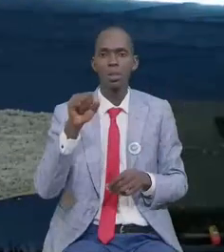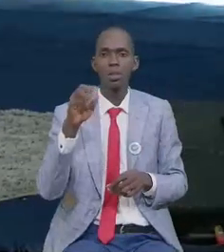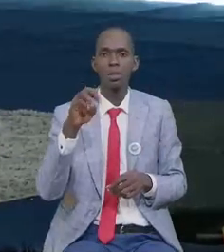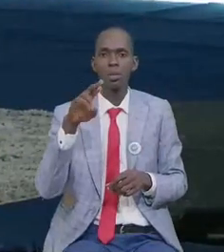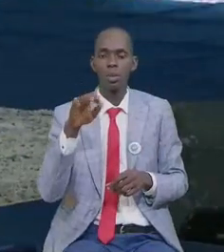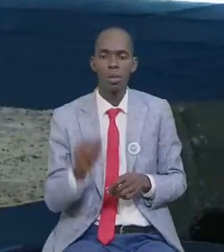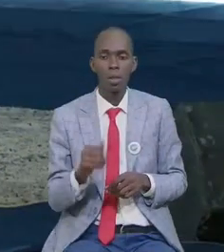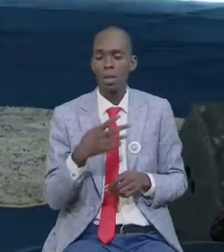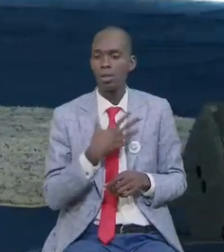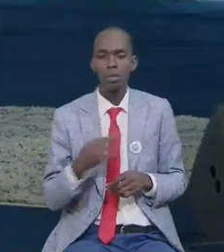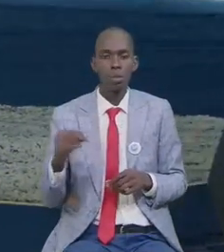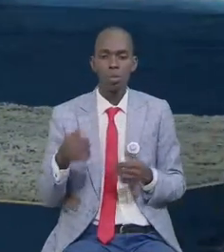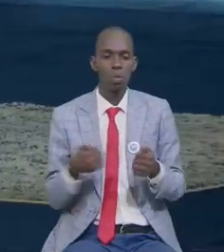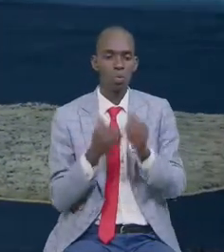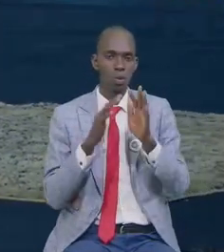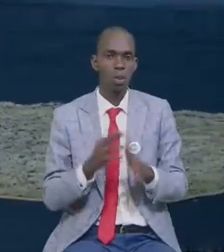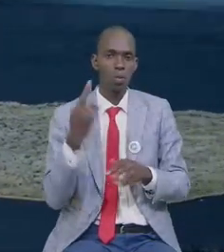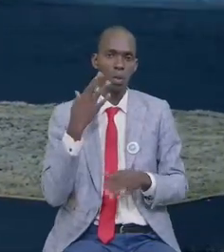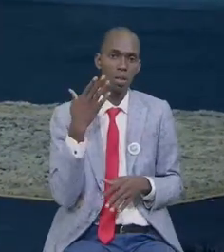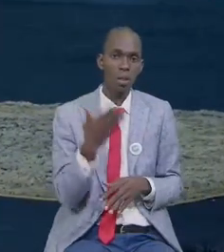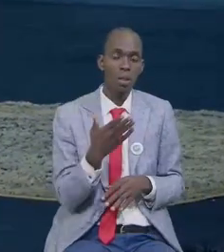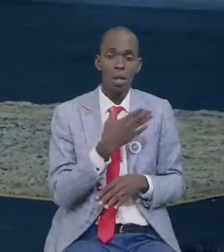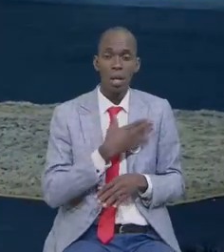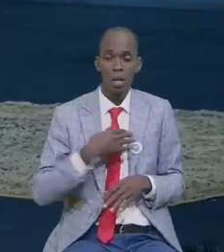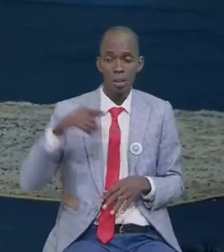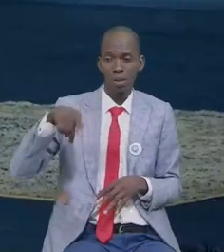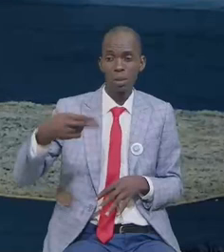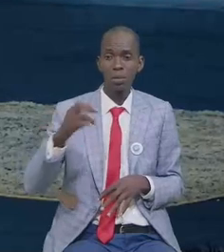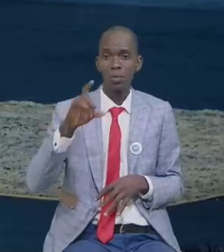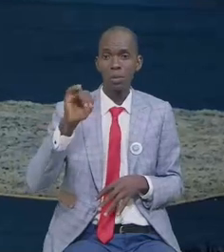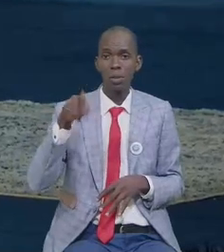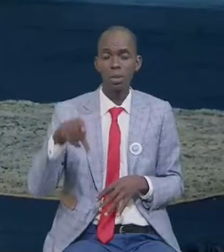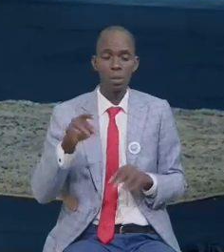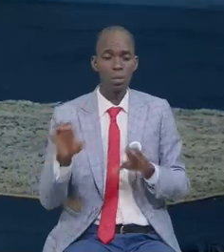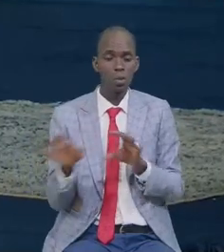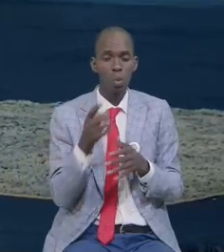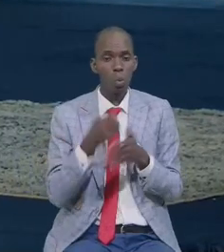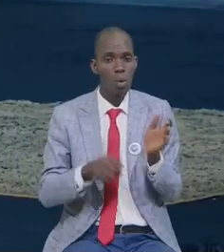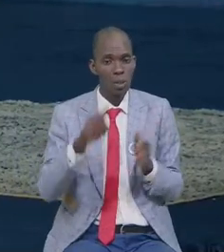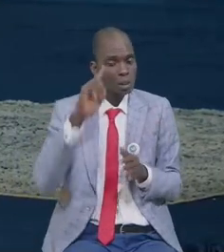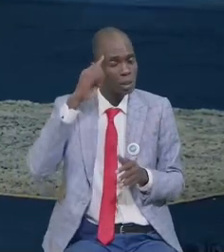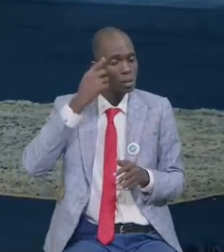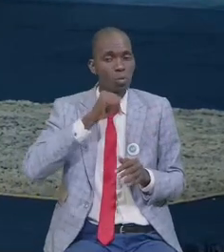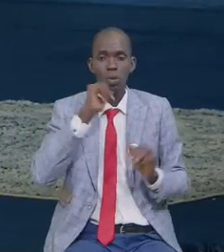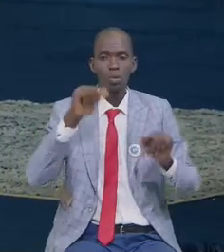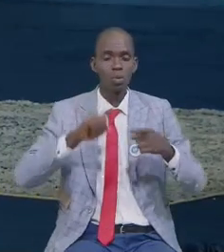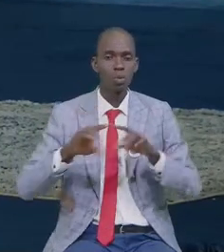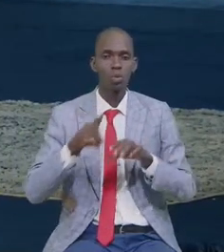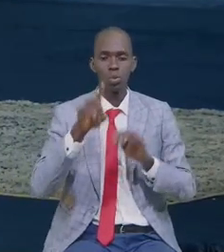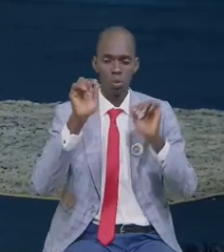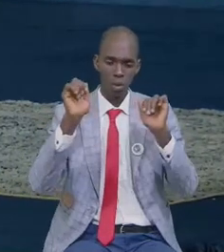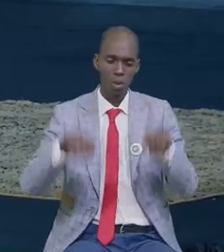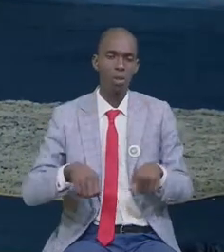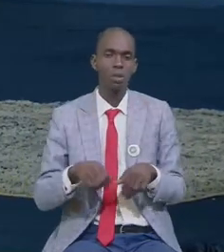Et les apôtres n'étaient pas là. Et ils pensaient qu'ils ne peuvent pas faire ce qu'ils pouvaient. Tu peux.